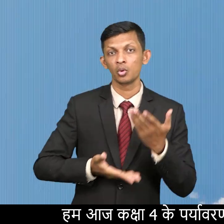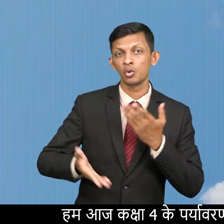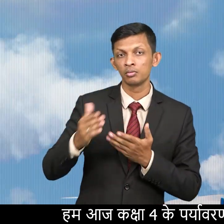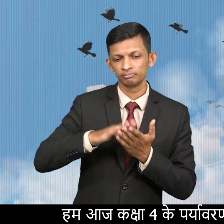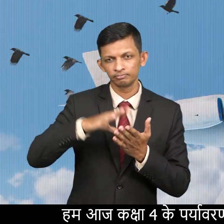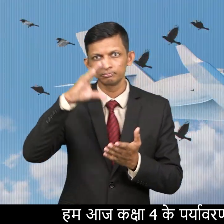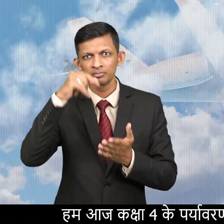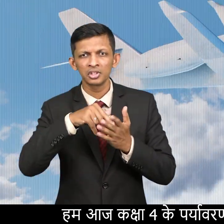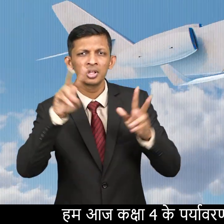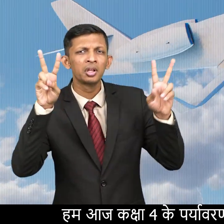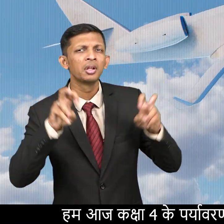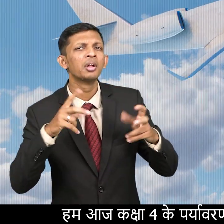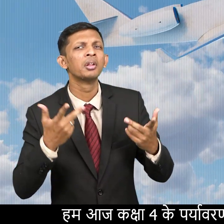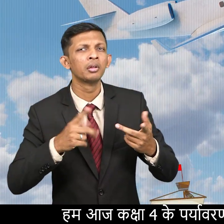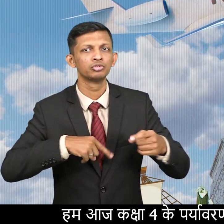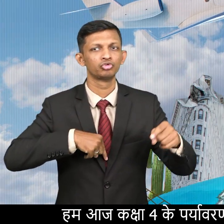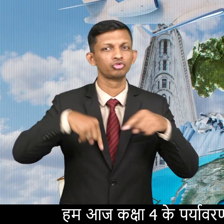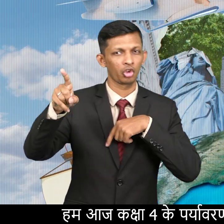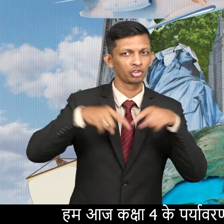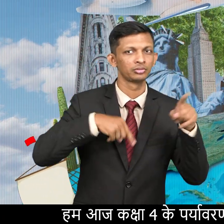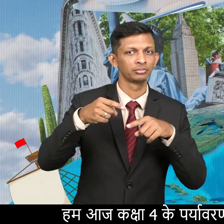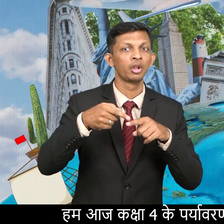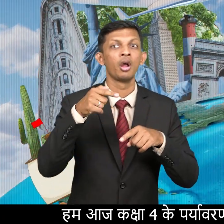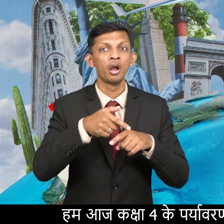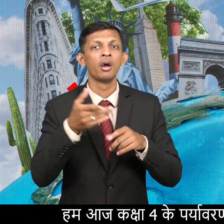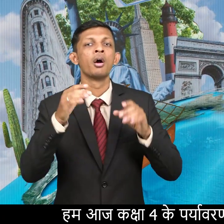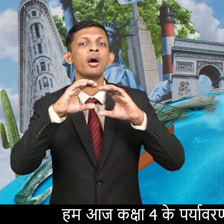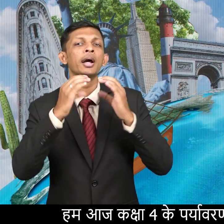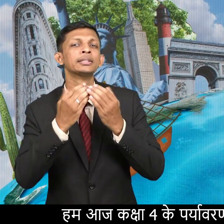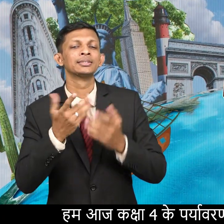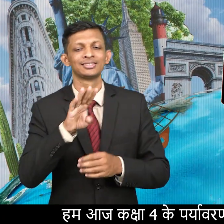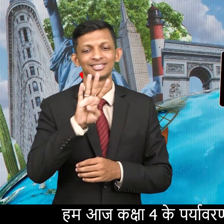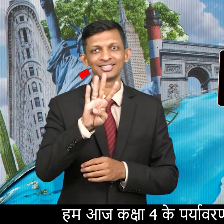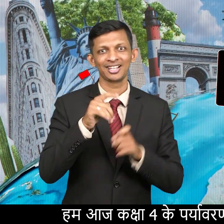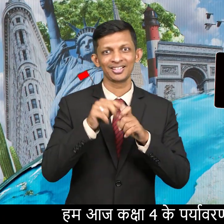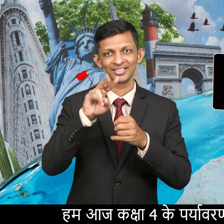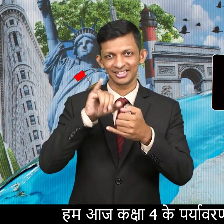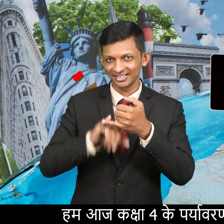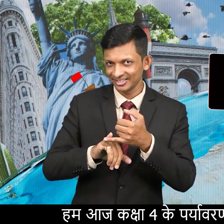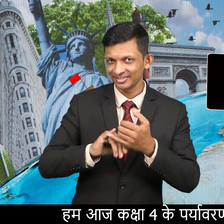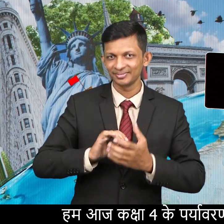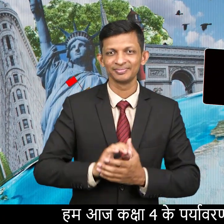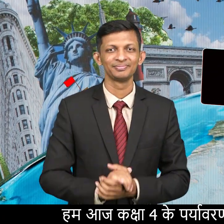हम आज कक्षा चतुर्थ के पर्यावरण अध्ययन विषय परिवहन के बारे में सीखने वाले हैं।